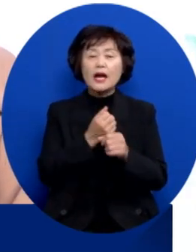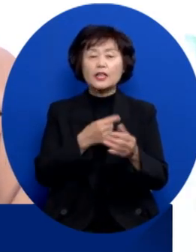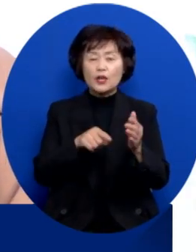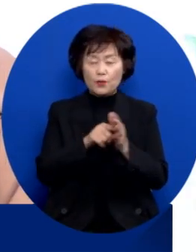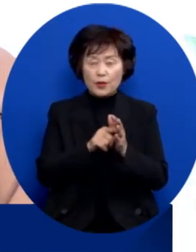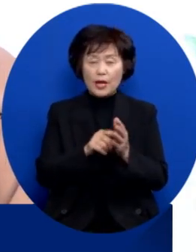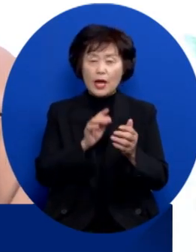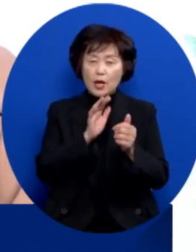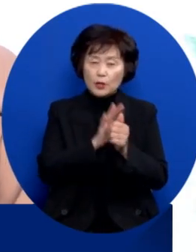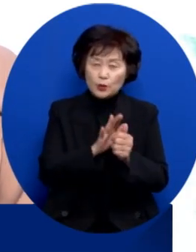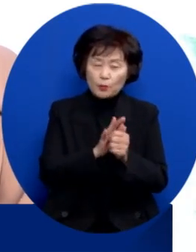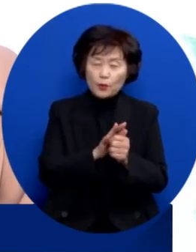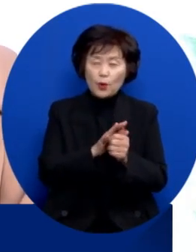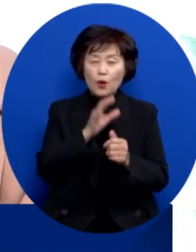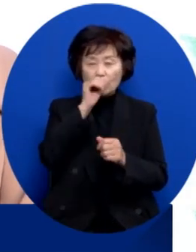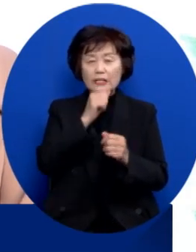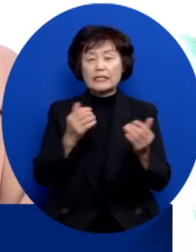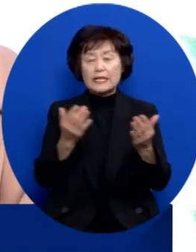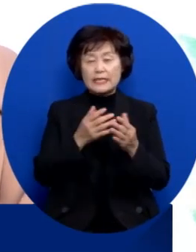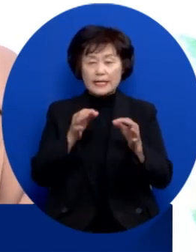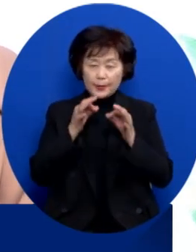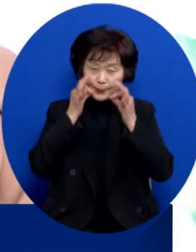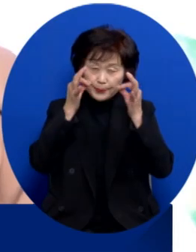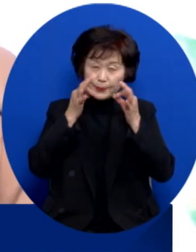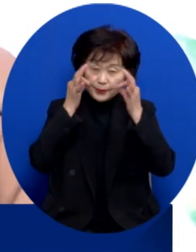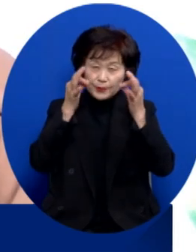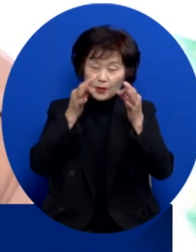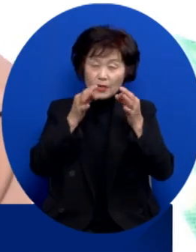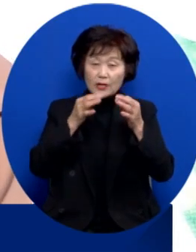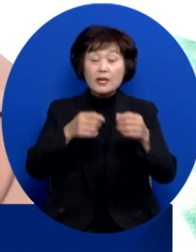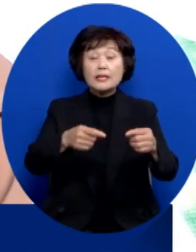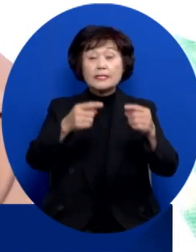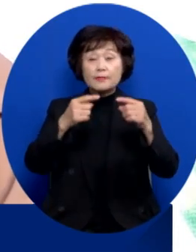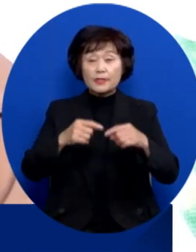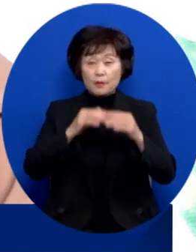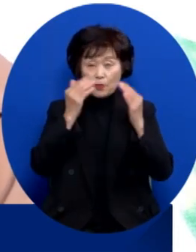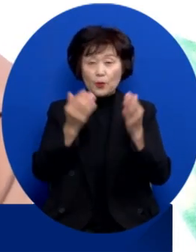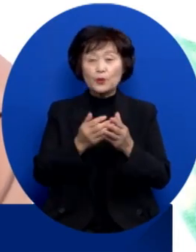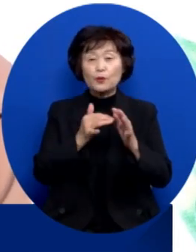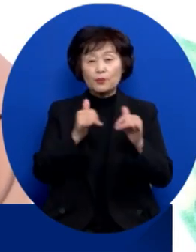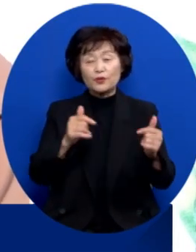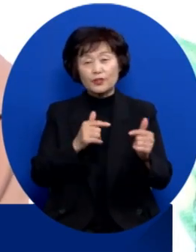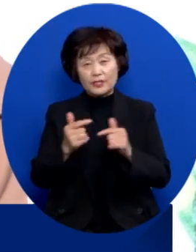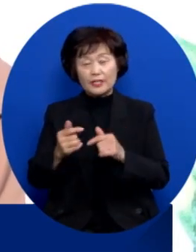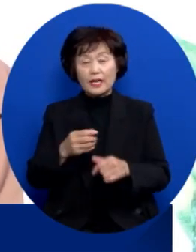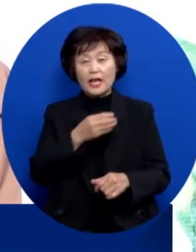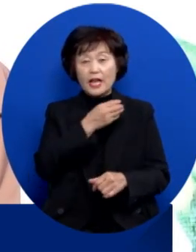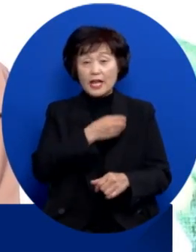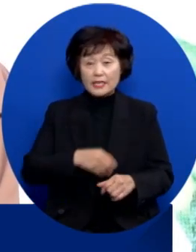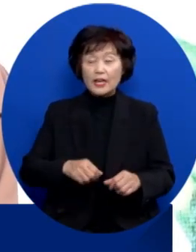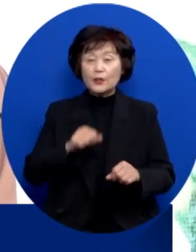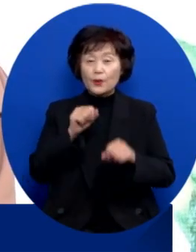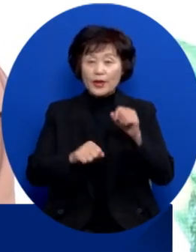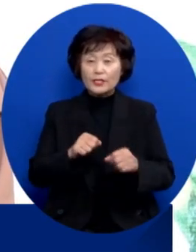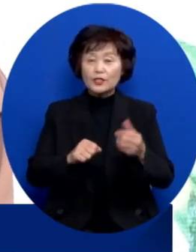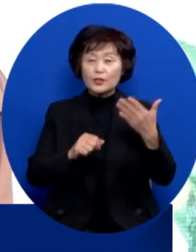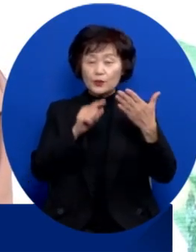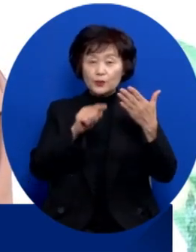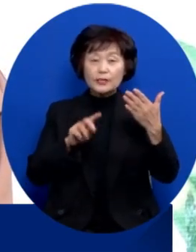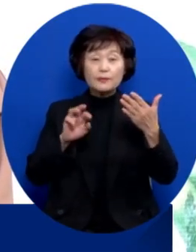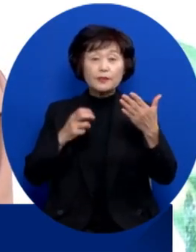구제와 선한 일에 힘쓰는 여기 오신 모든 분들, 사도행전 9장